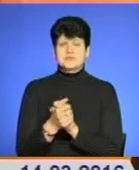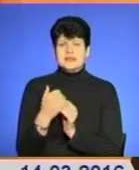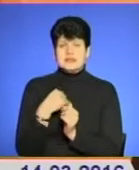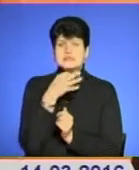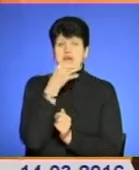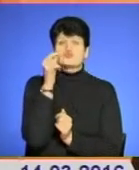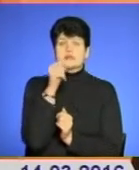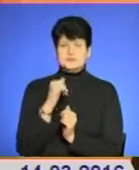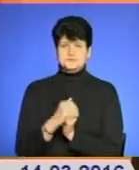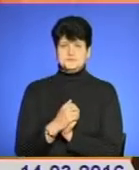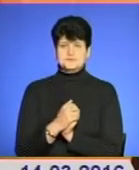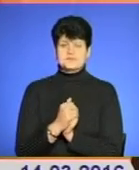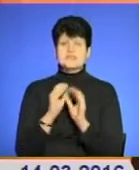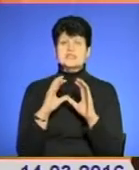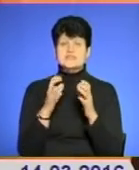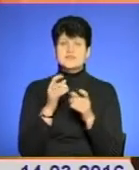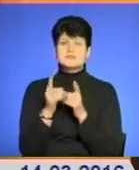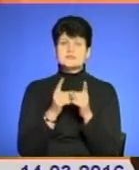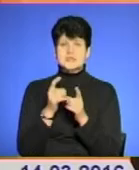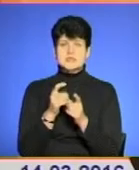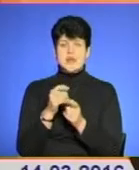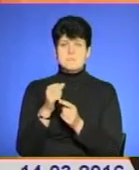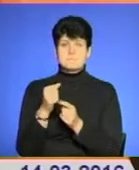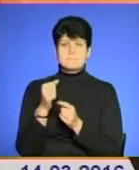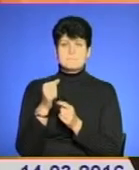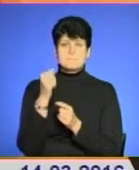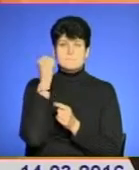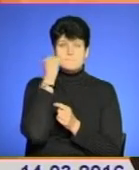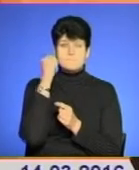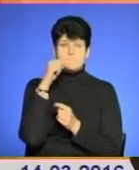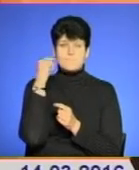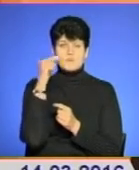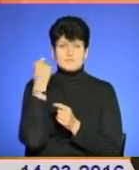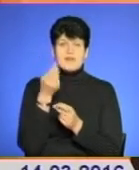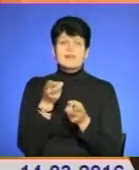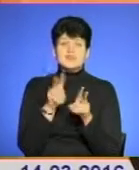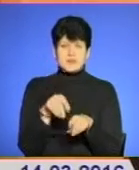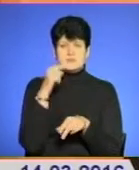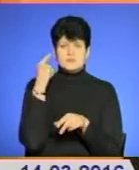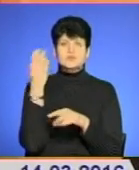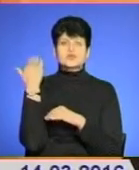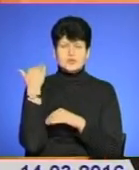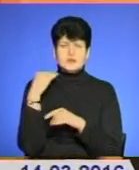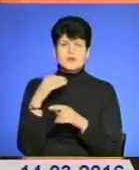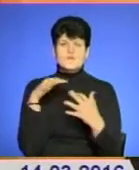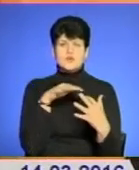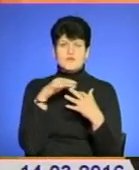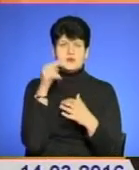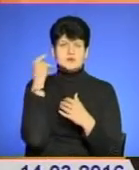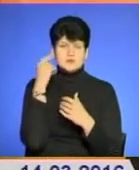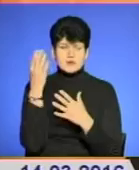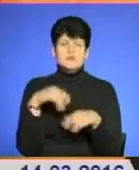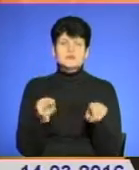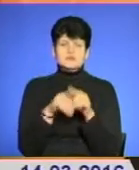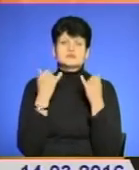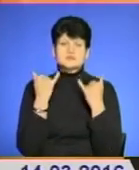скажу так, світ змінюється, москаль залишається москалем. Тоді ми воювали з москалем і тепер воюємо з москалем. І думаю, що,